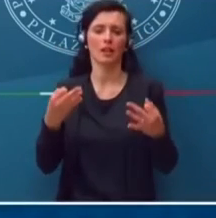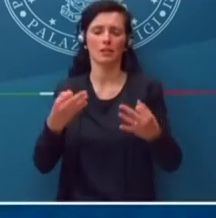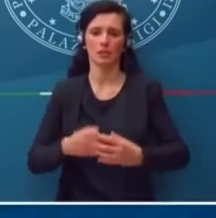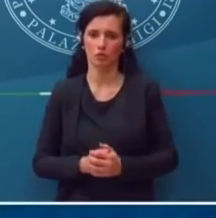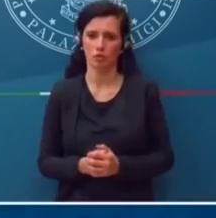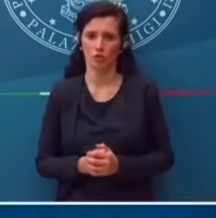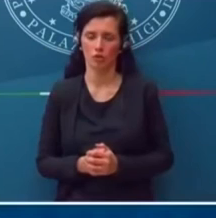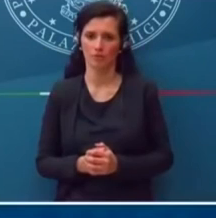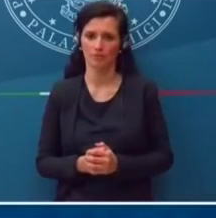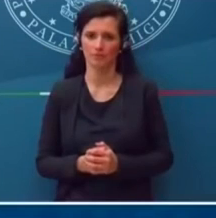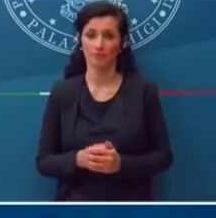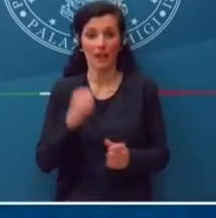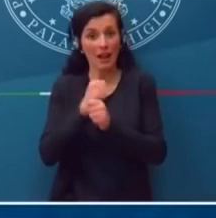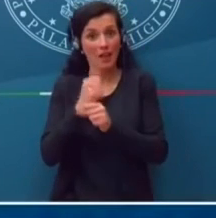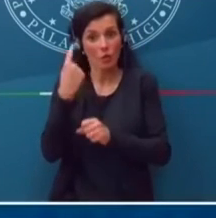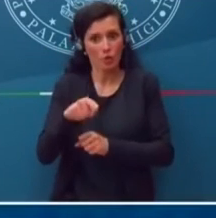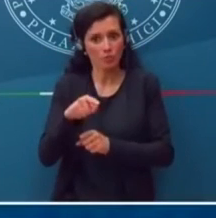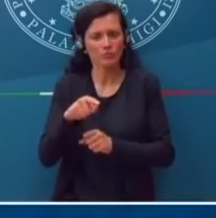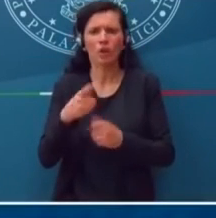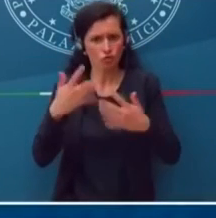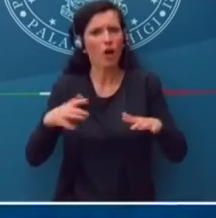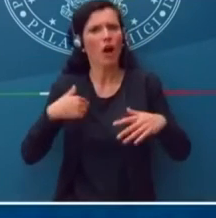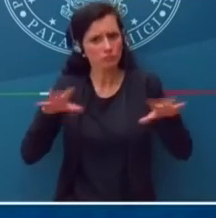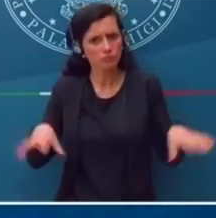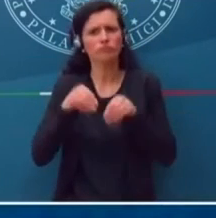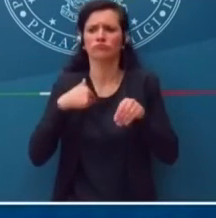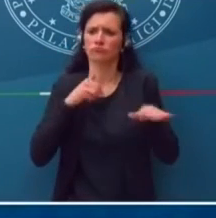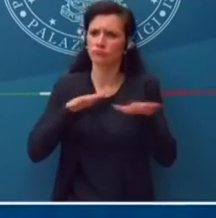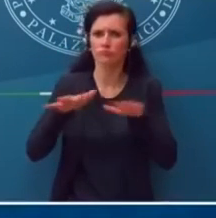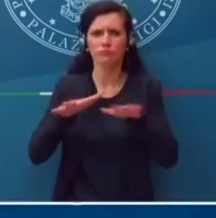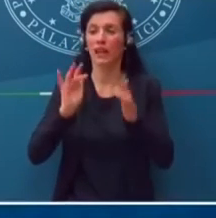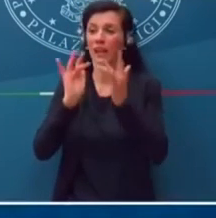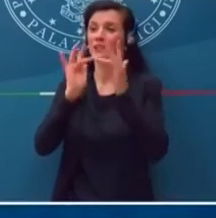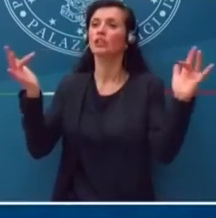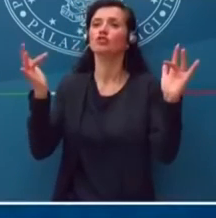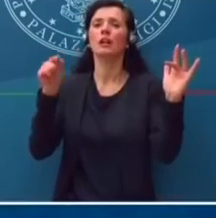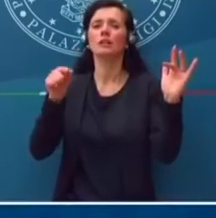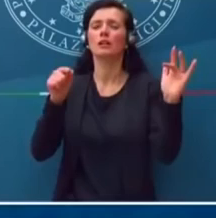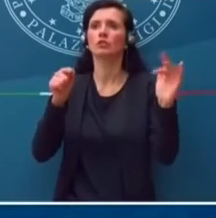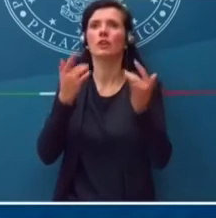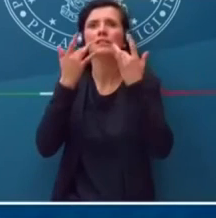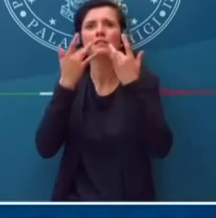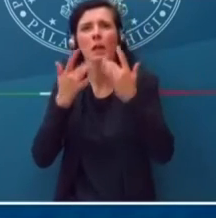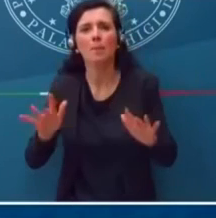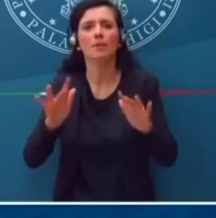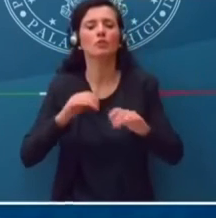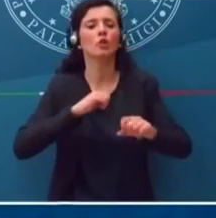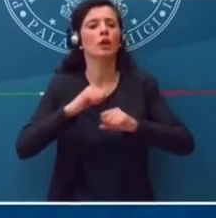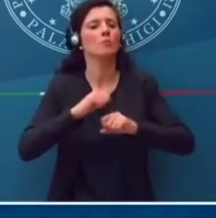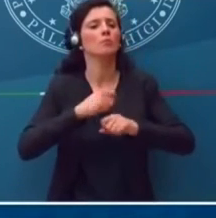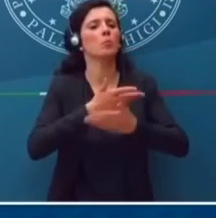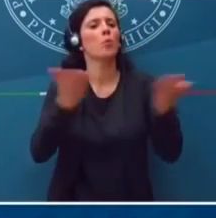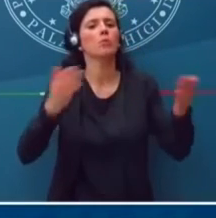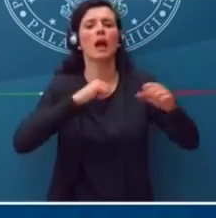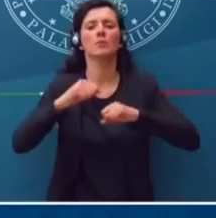il lavoro su questo è già cominciato, perché digitalizzazione e semplificazione della pubblica amministrazione vanno di